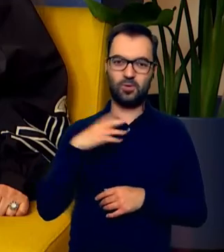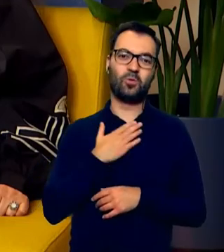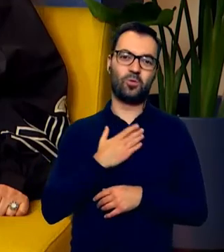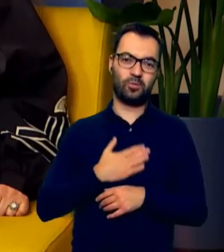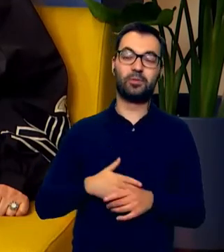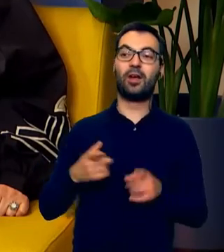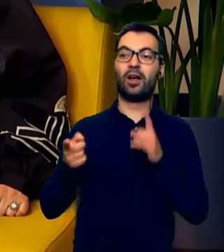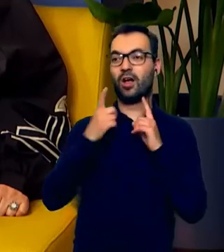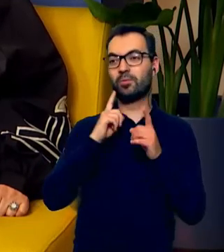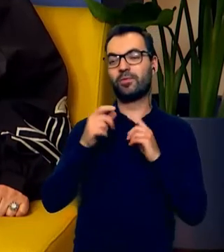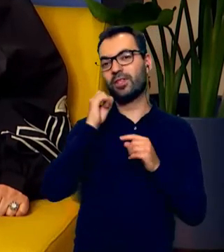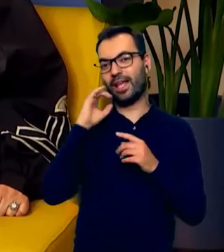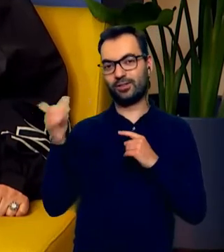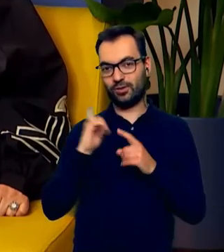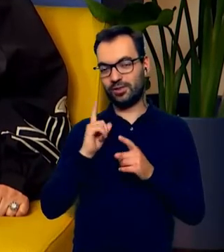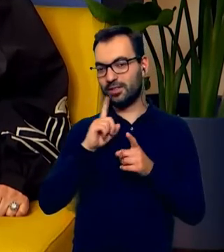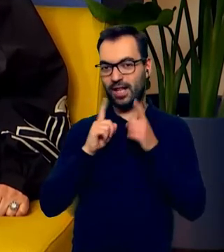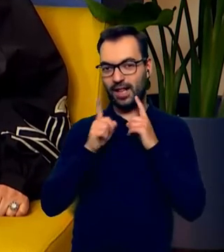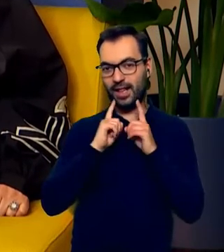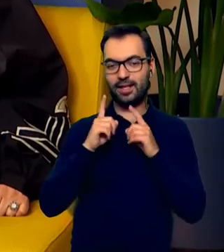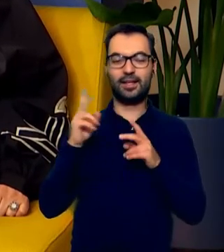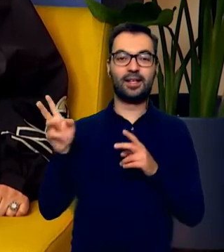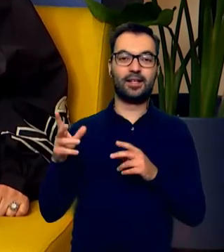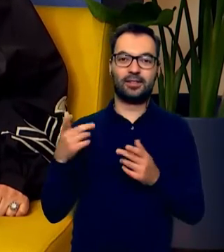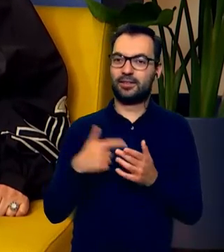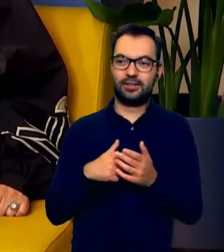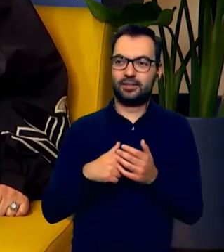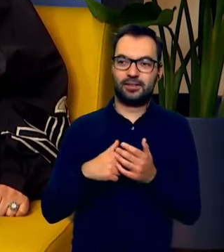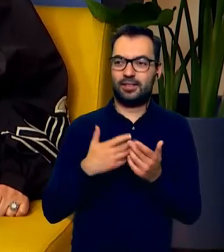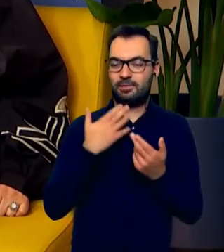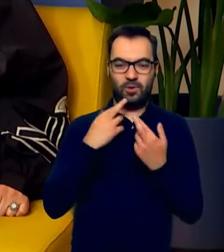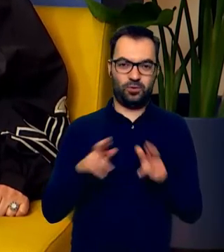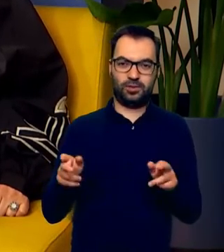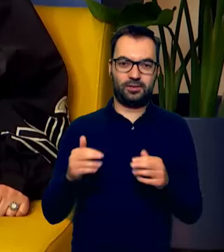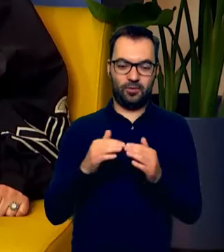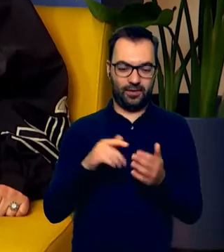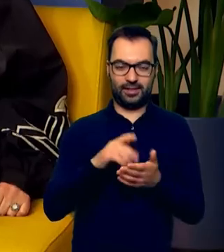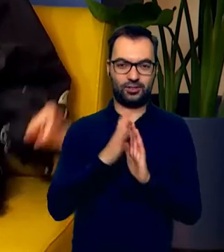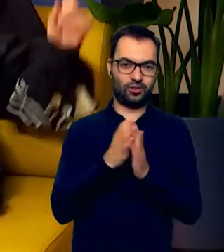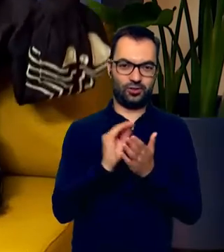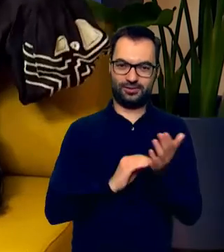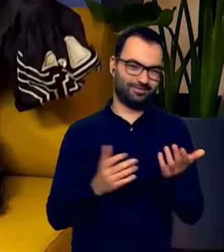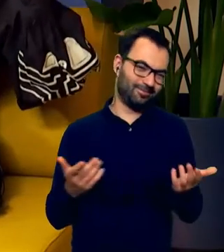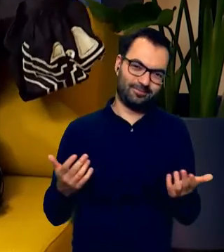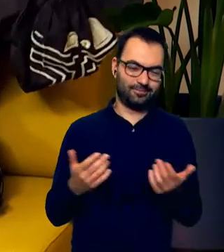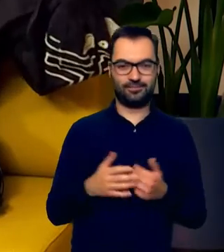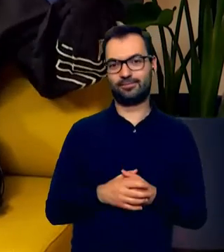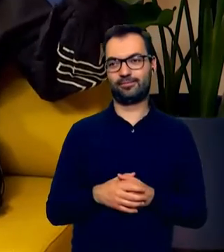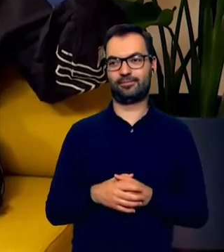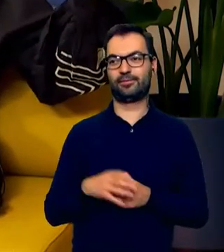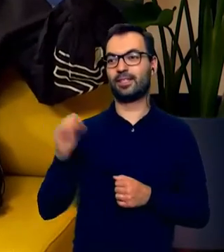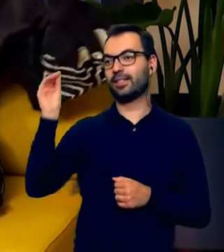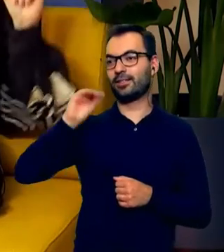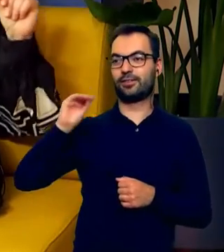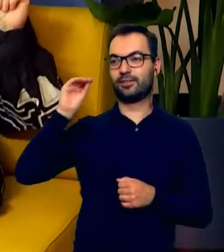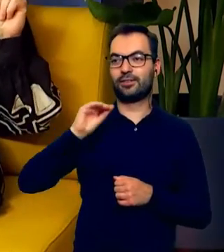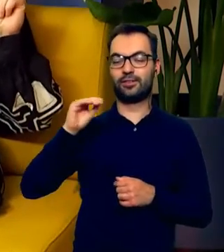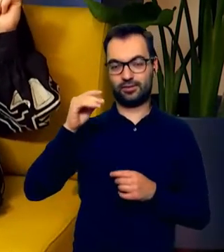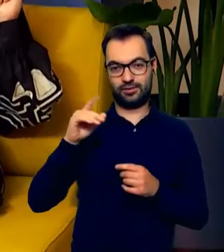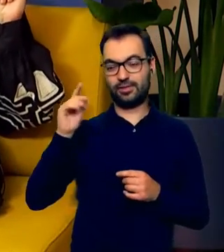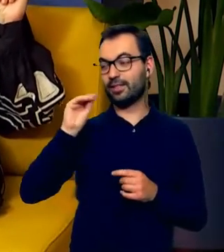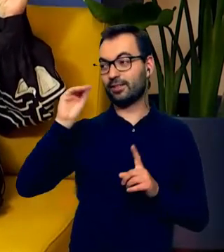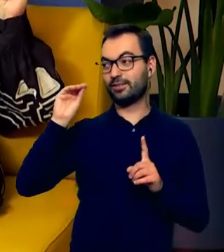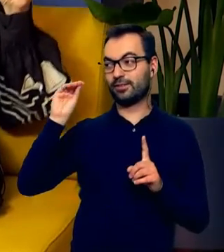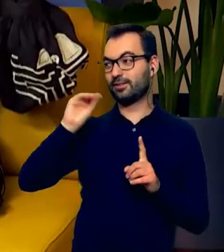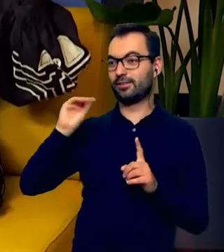to, jak my rozmawiamy na co dzień ze sobą, kiedy jesteśmy, to się niespecjalnie różni od tego, co Państwo będziecie mieli przyjemność. To ja jeszcze coś powiem. Przyjemność przeczytać w